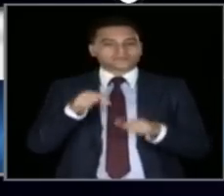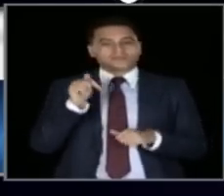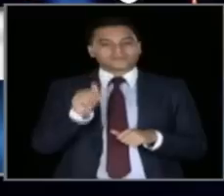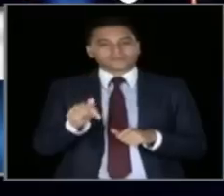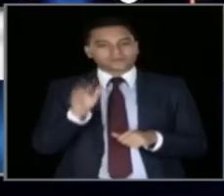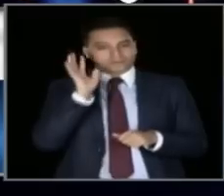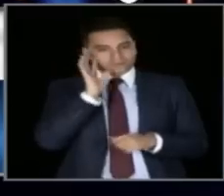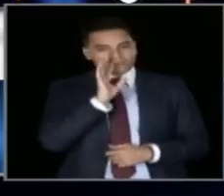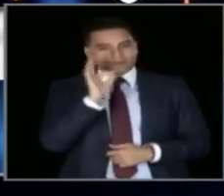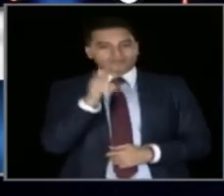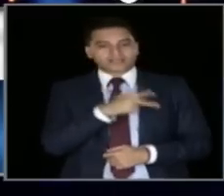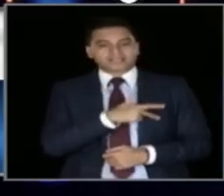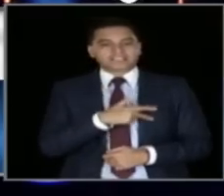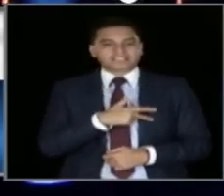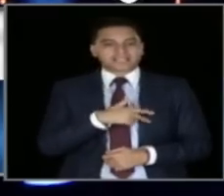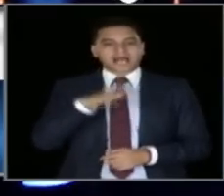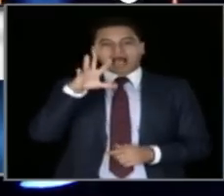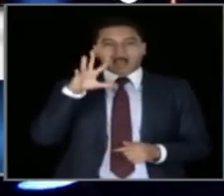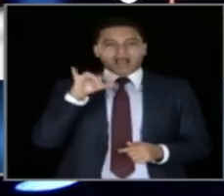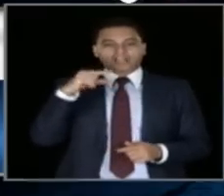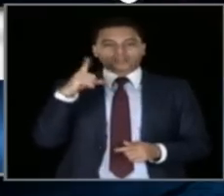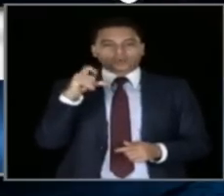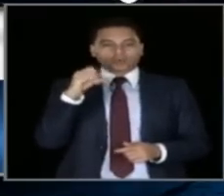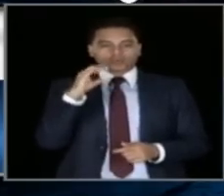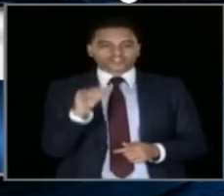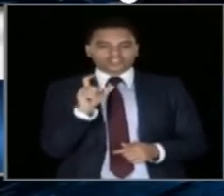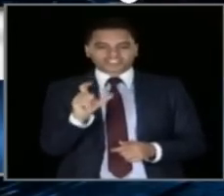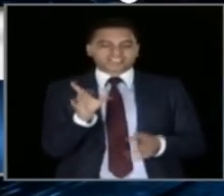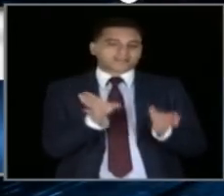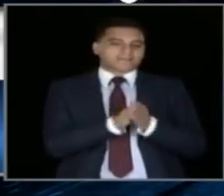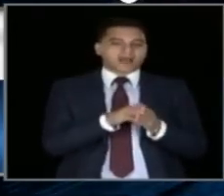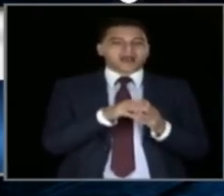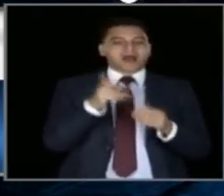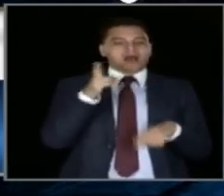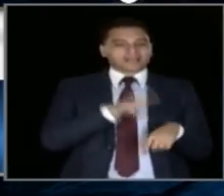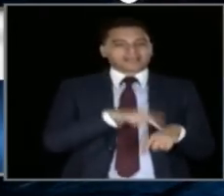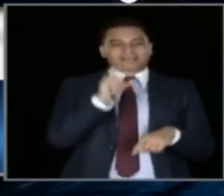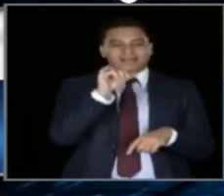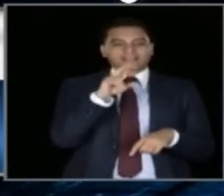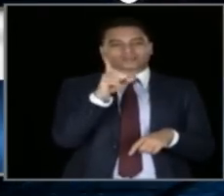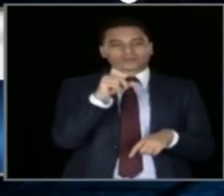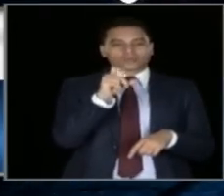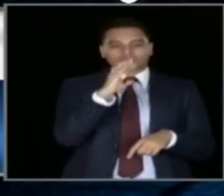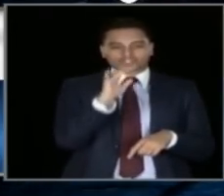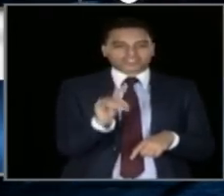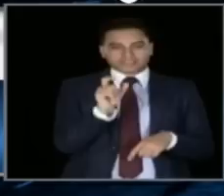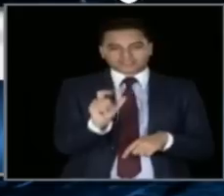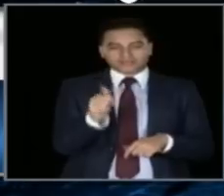الهيدروجين والنيتروجين. الاختيارات الامونيا، الفوسفين، البوران.